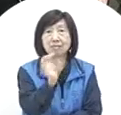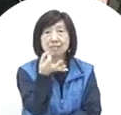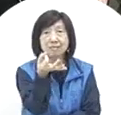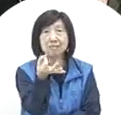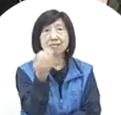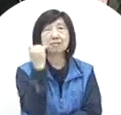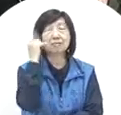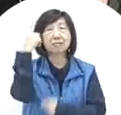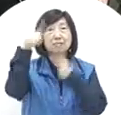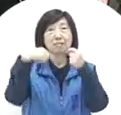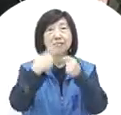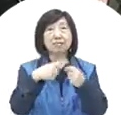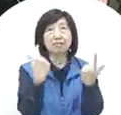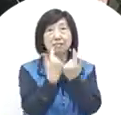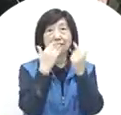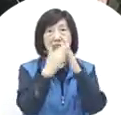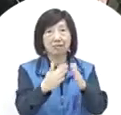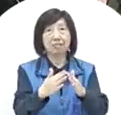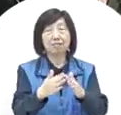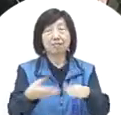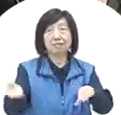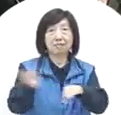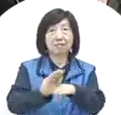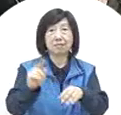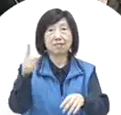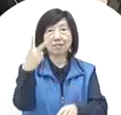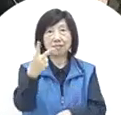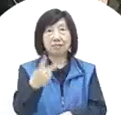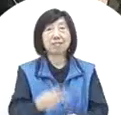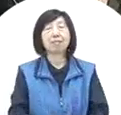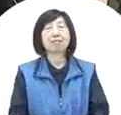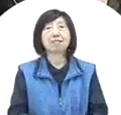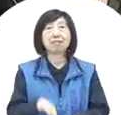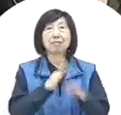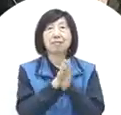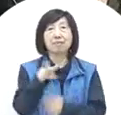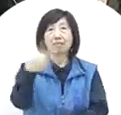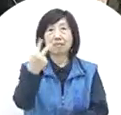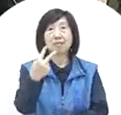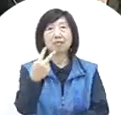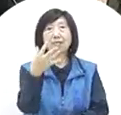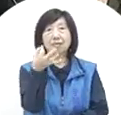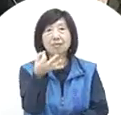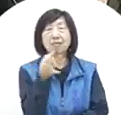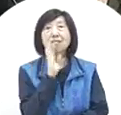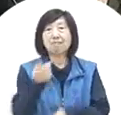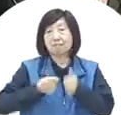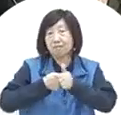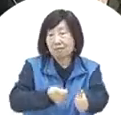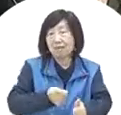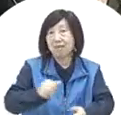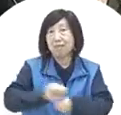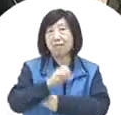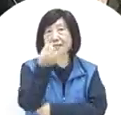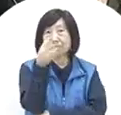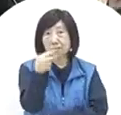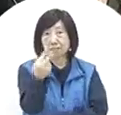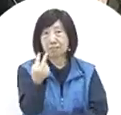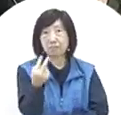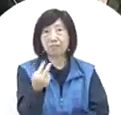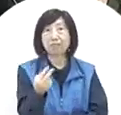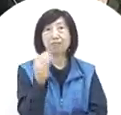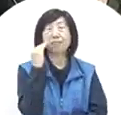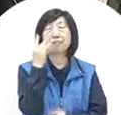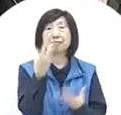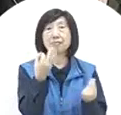年台北市是 double 我们是台北市现行是200块，他追溯呢？市长，我跟你讲哈、哦，如果你